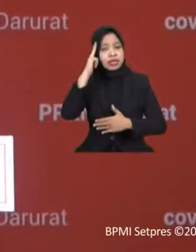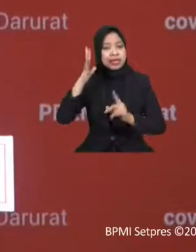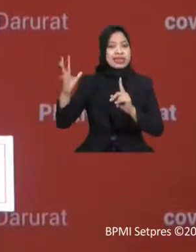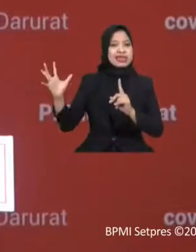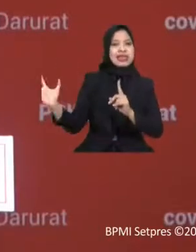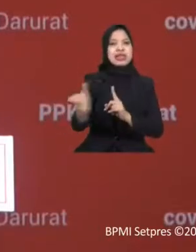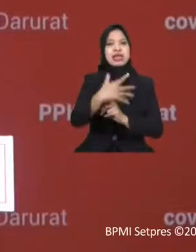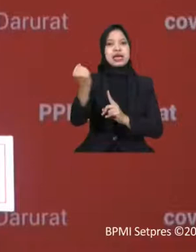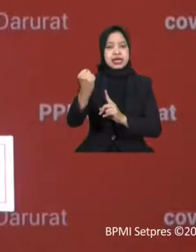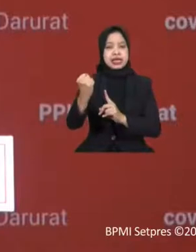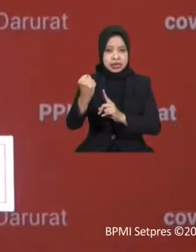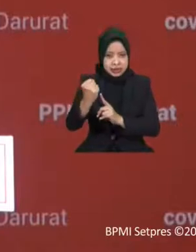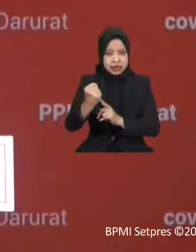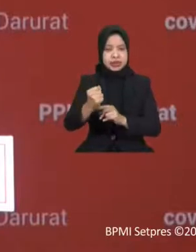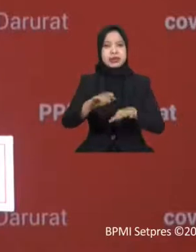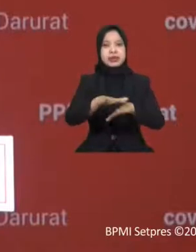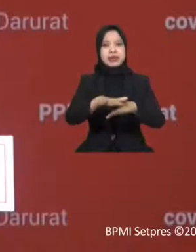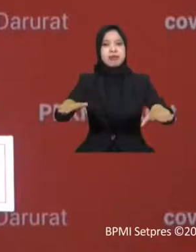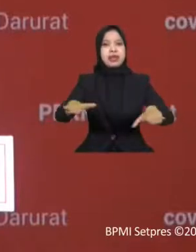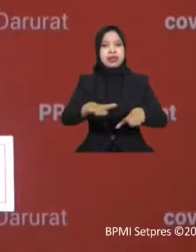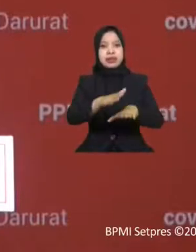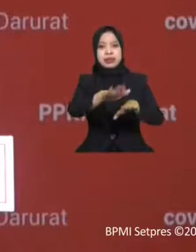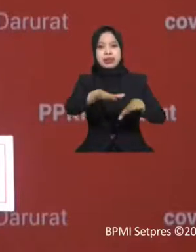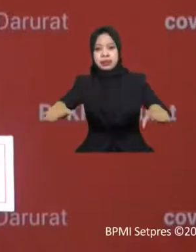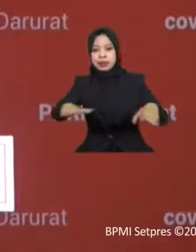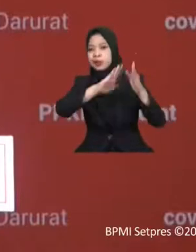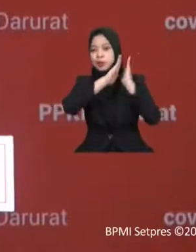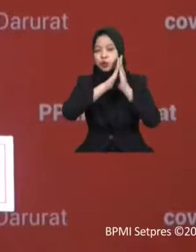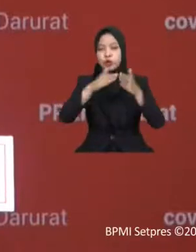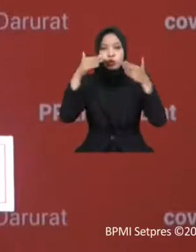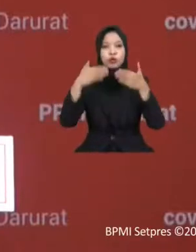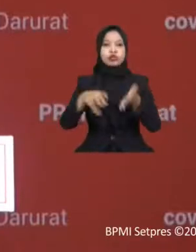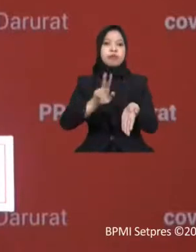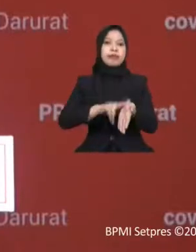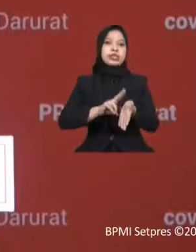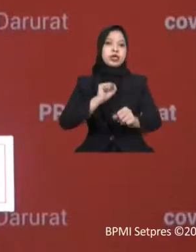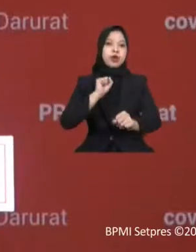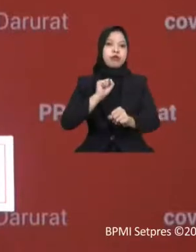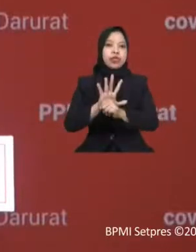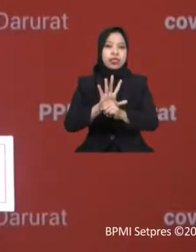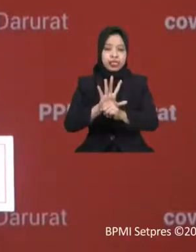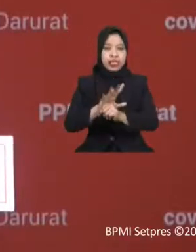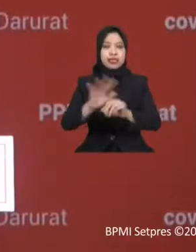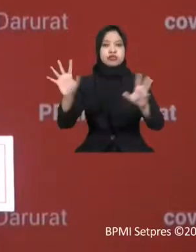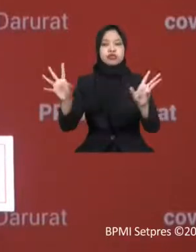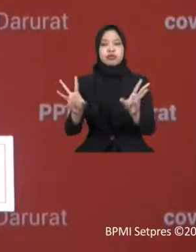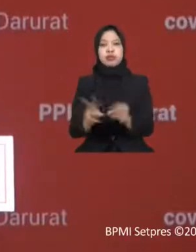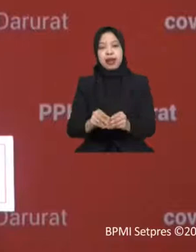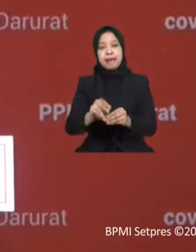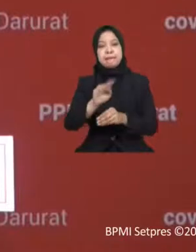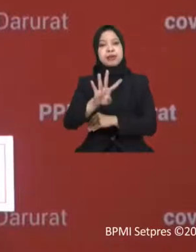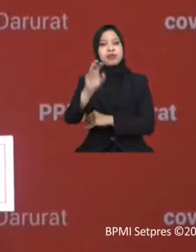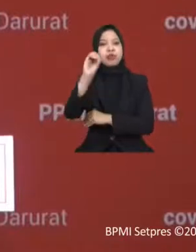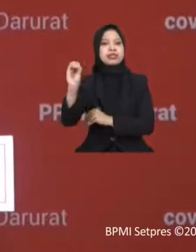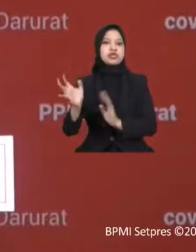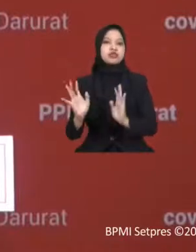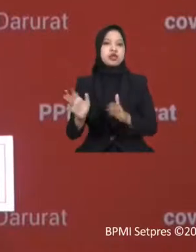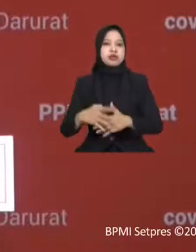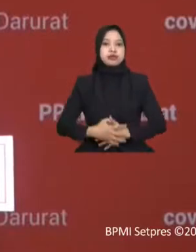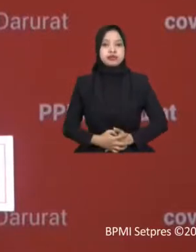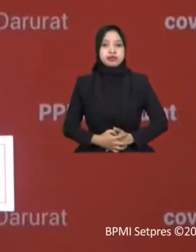mentargetkan konversi tempat tidur rumah sakit untuk pasien covert 19 sebesar 40%